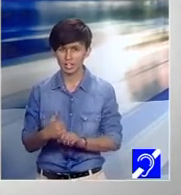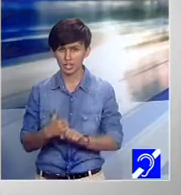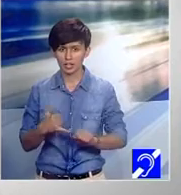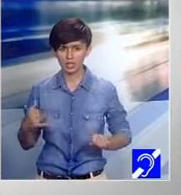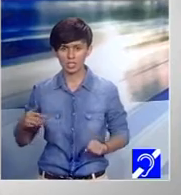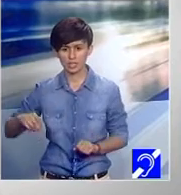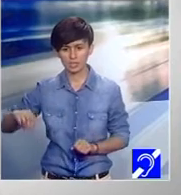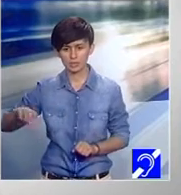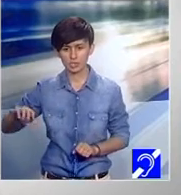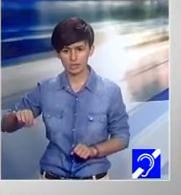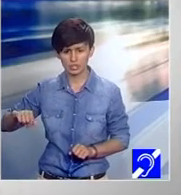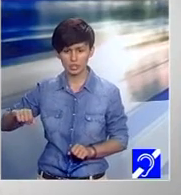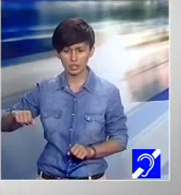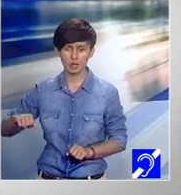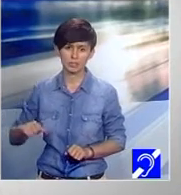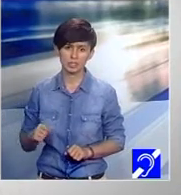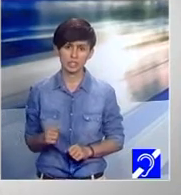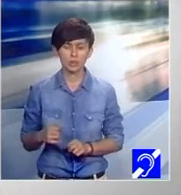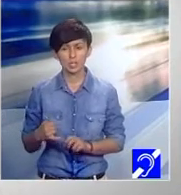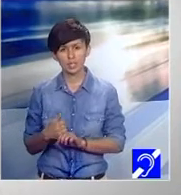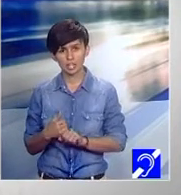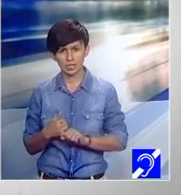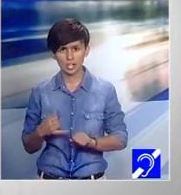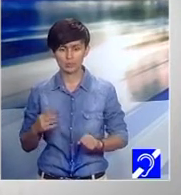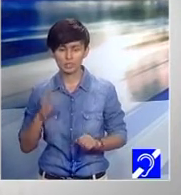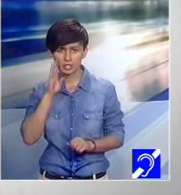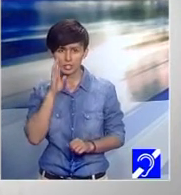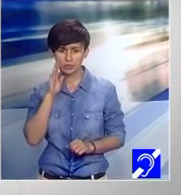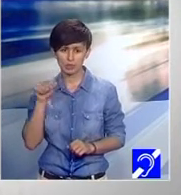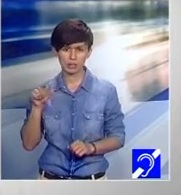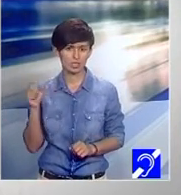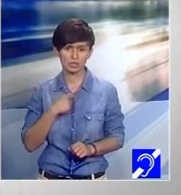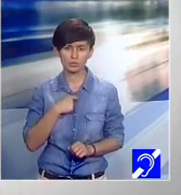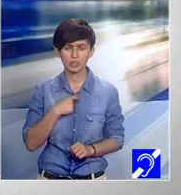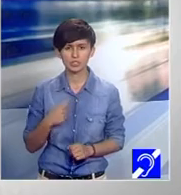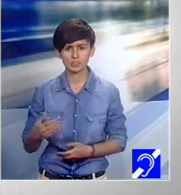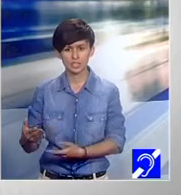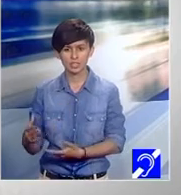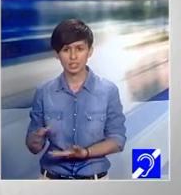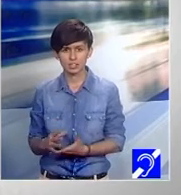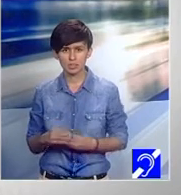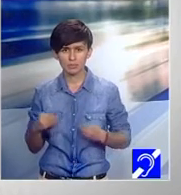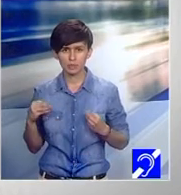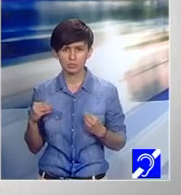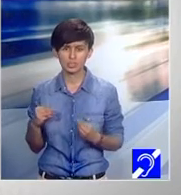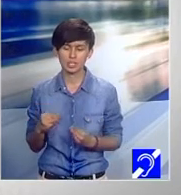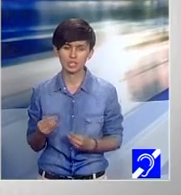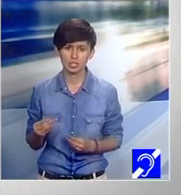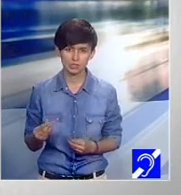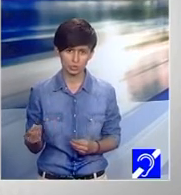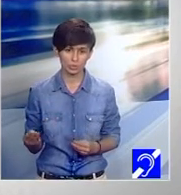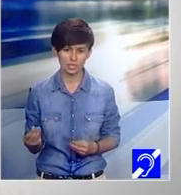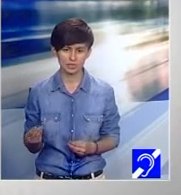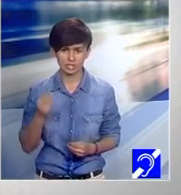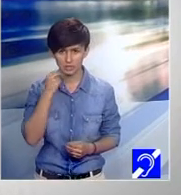copil scăpat, sigur, de la screening, în cantități normale, el neputând metaboliza proteina din alimente, cum spuneam, retardează